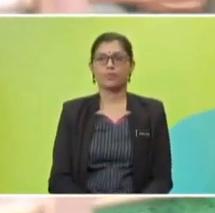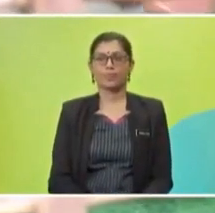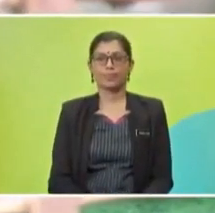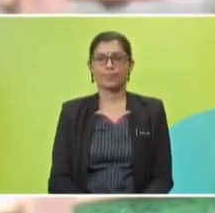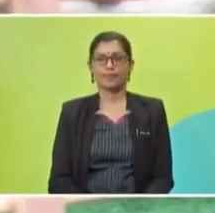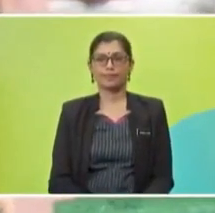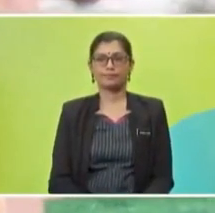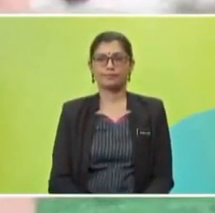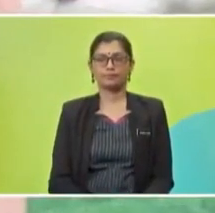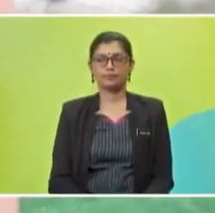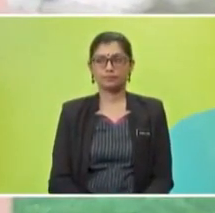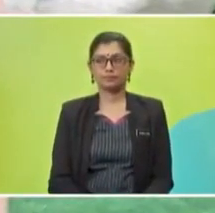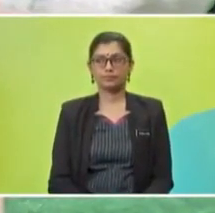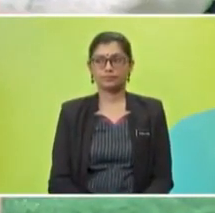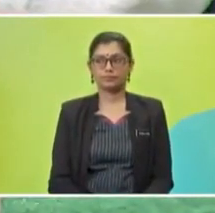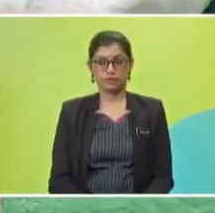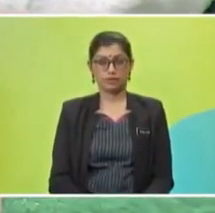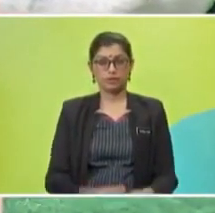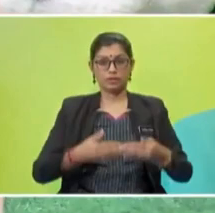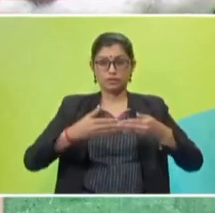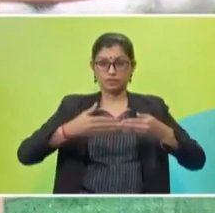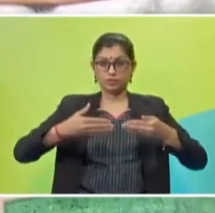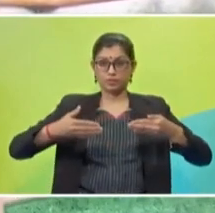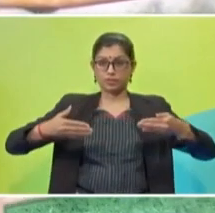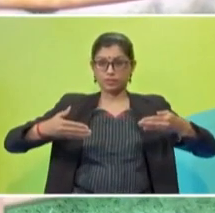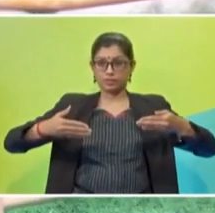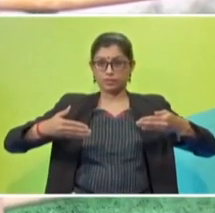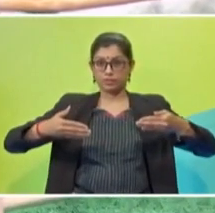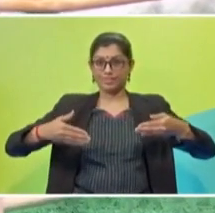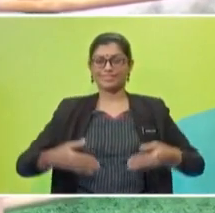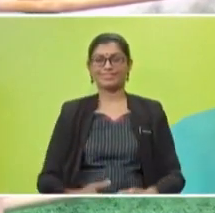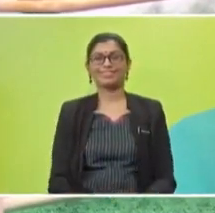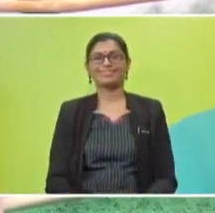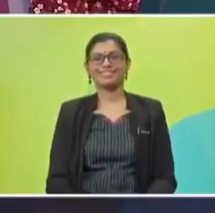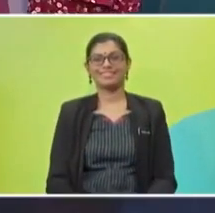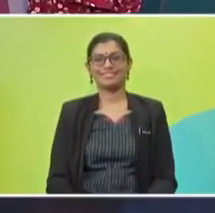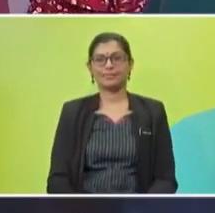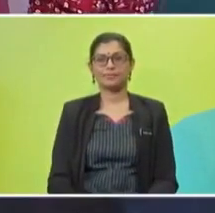cie bye Coba di sana Pak India bersedih dimakan